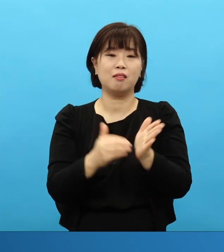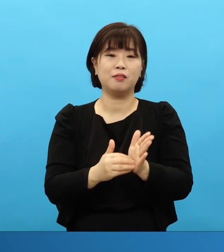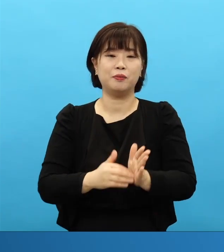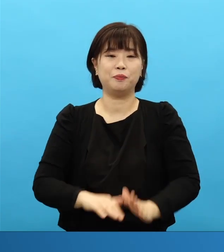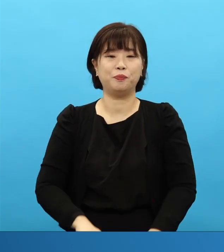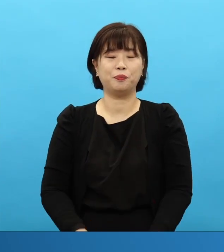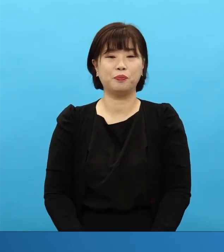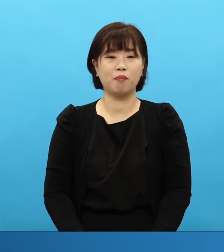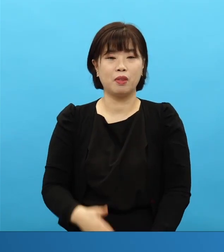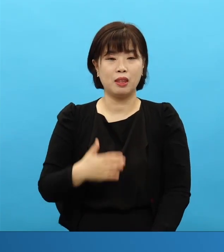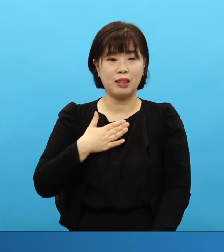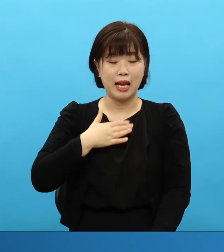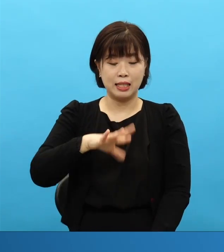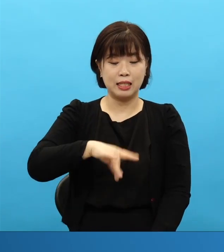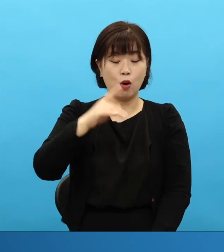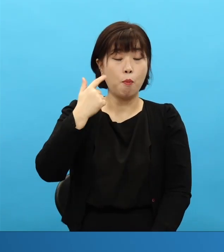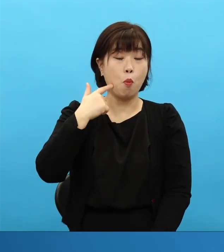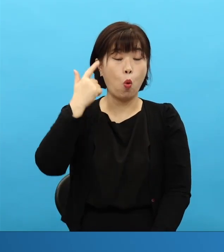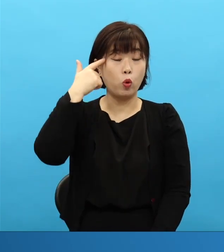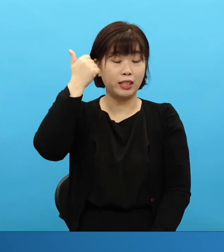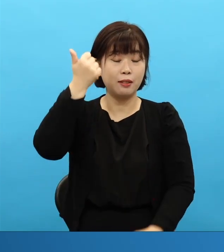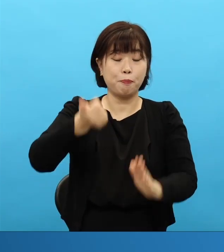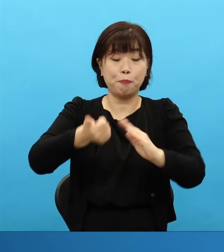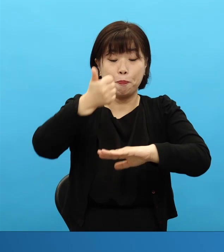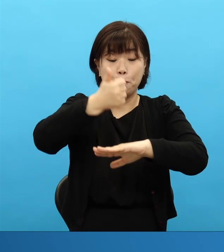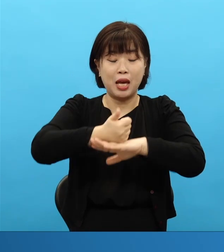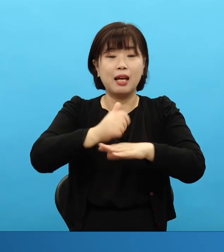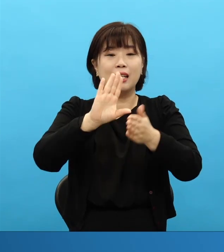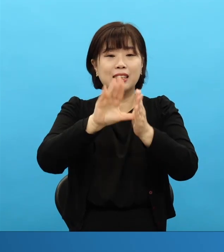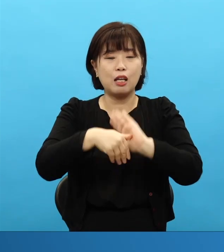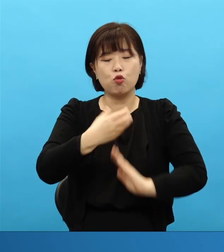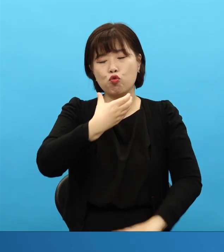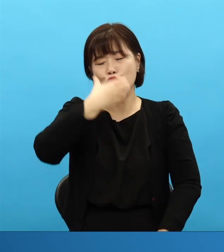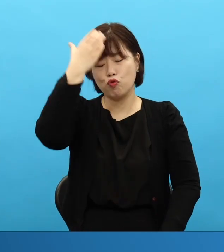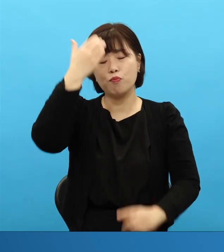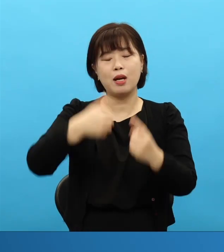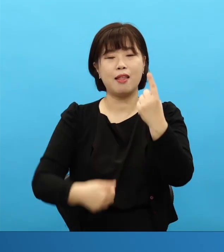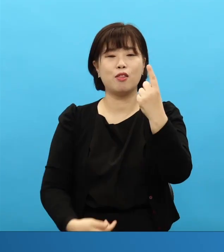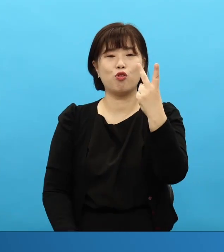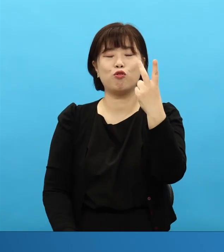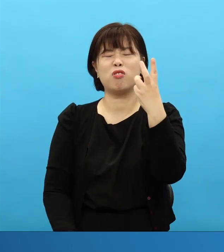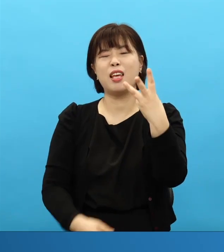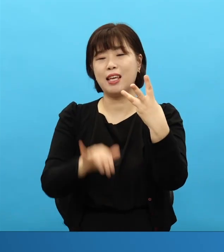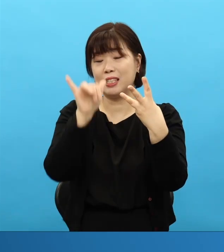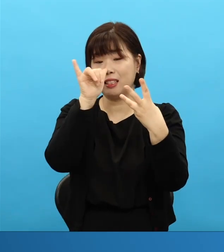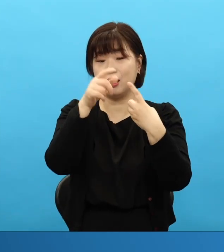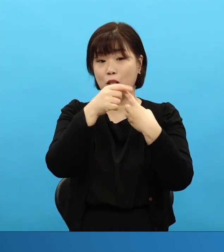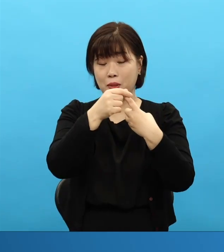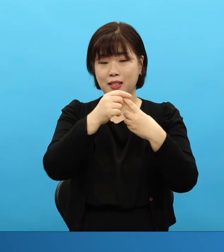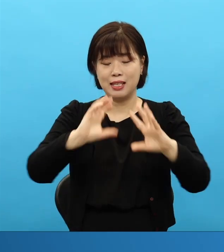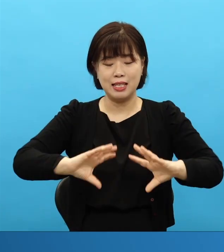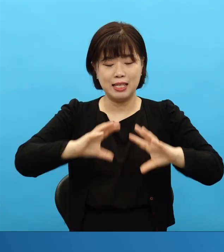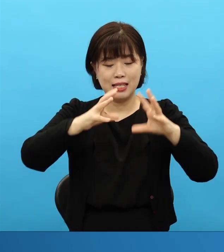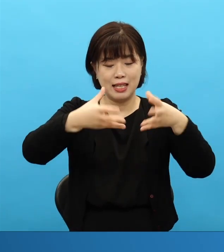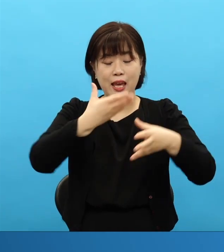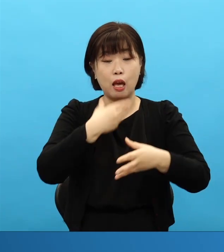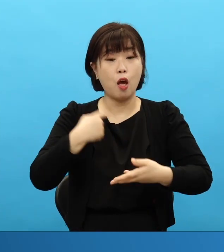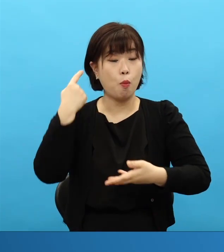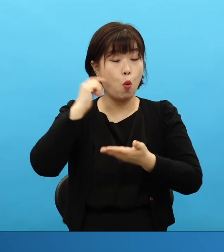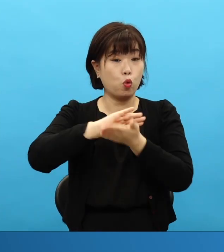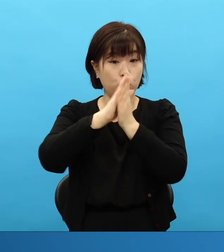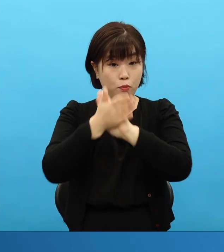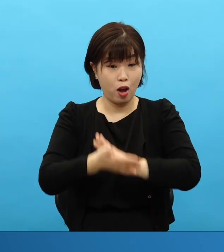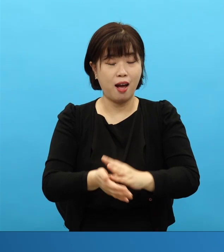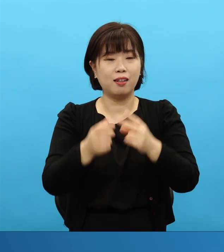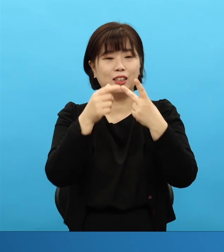때 3가지 꿈이 있었거든요. 요셉처럼. 첫째는 세계복음화, 그리고